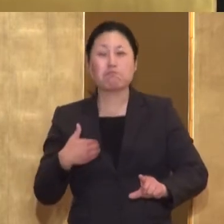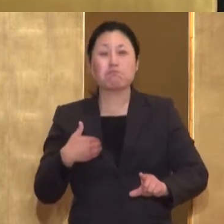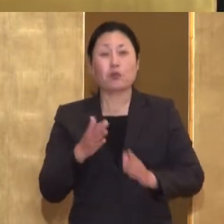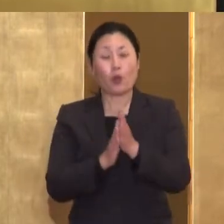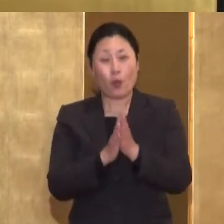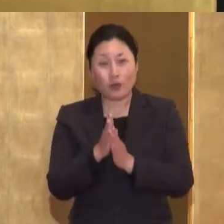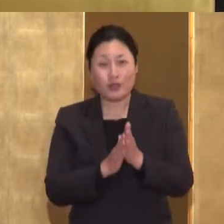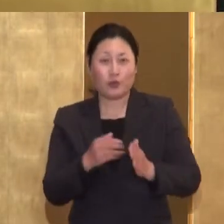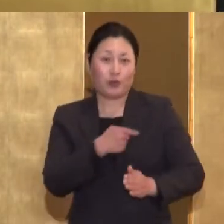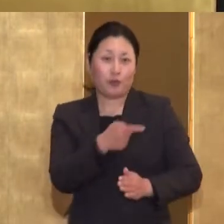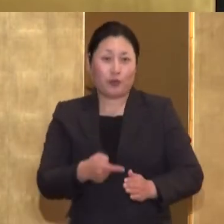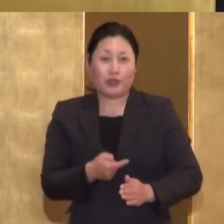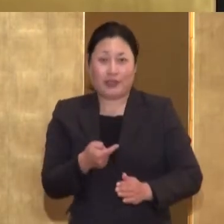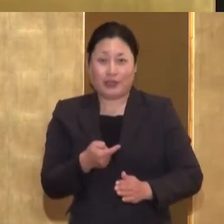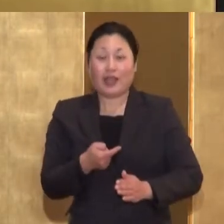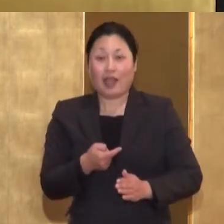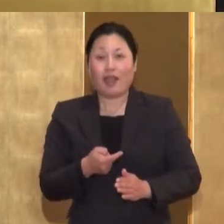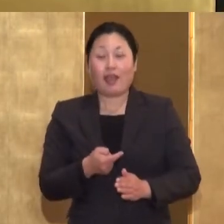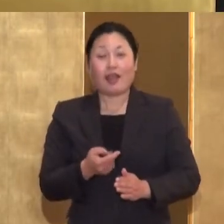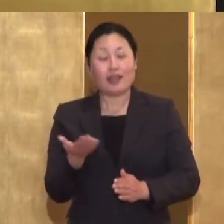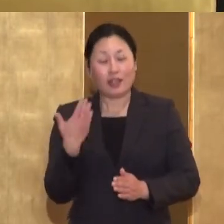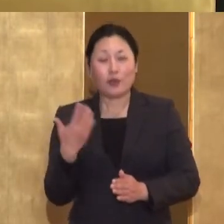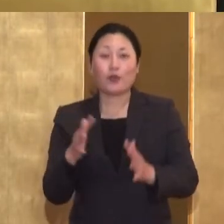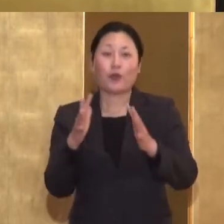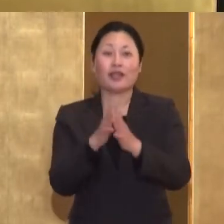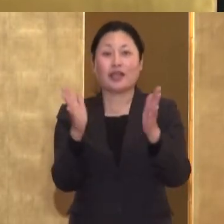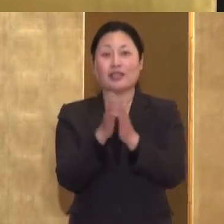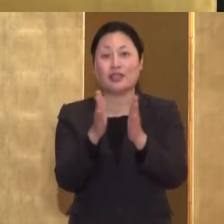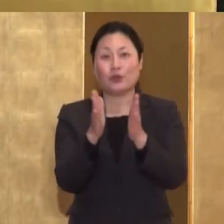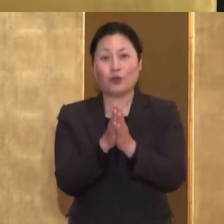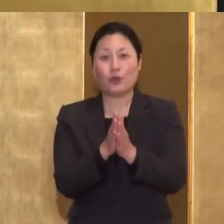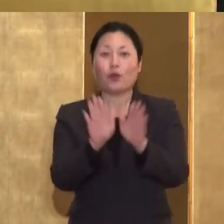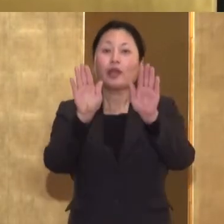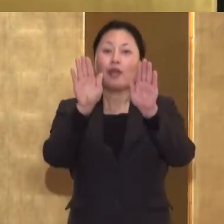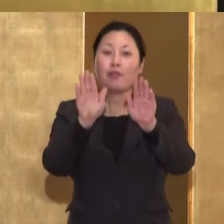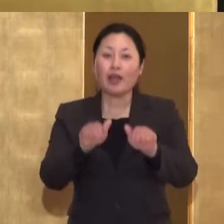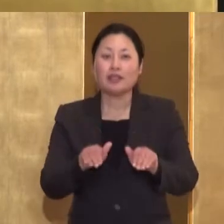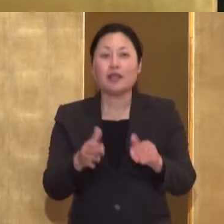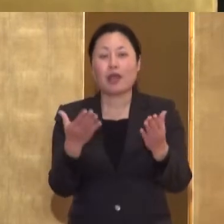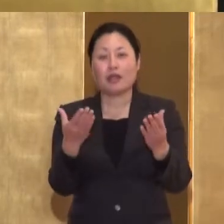ど伊勢神宮を参拝してまいりました。